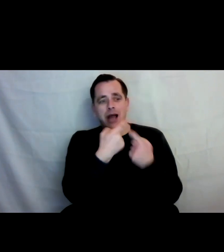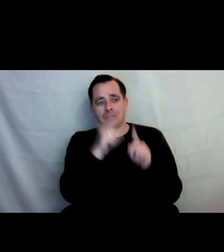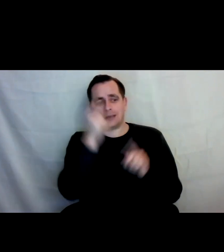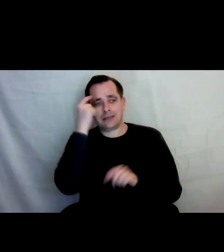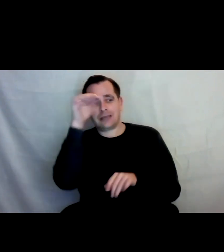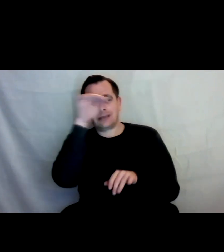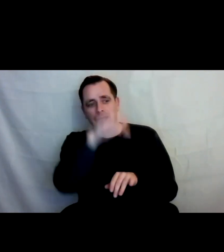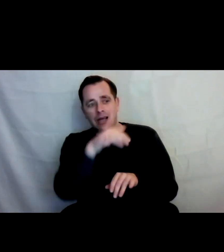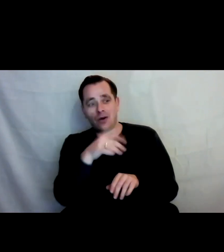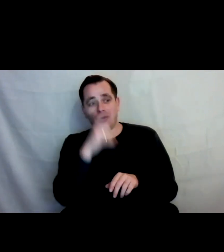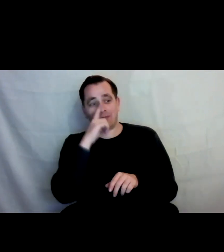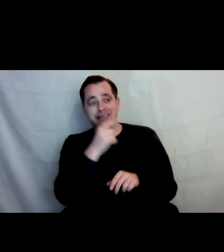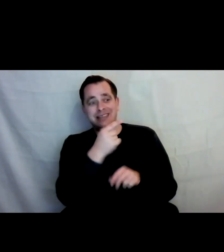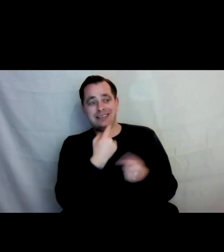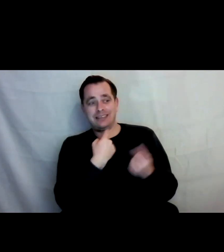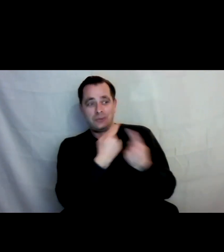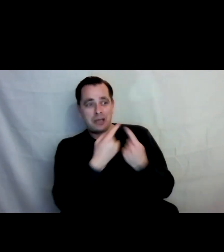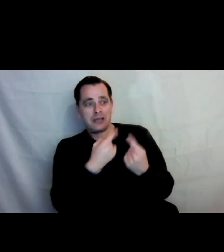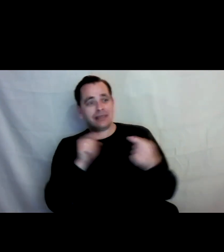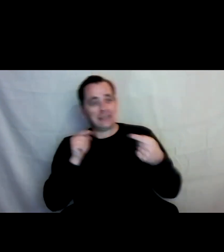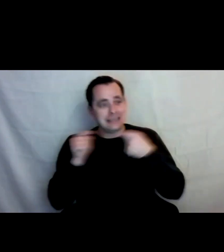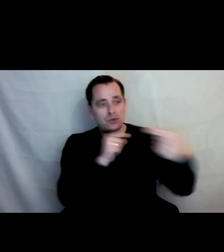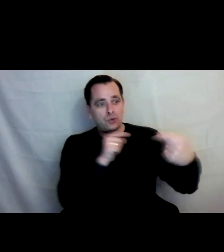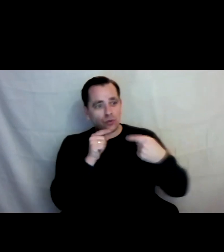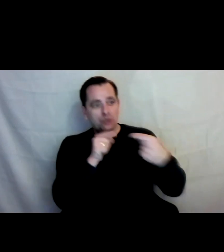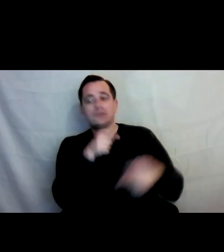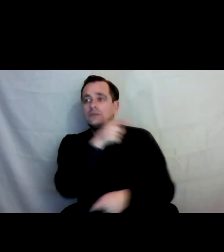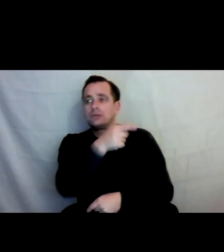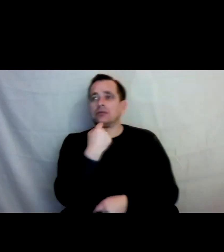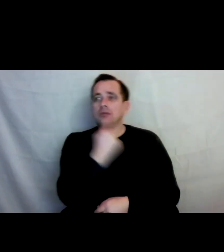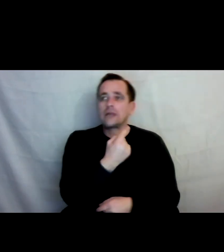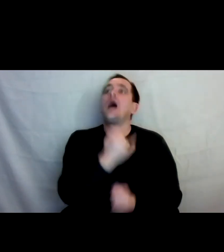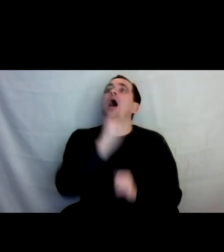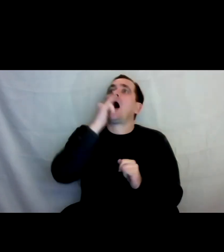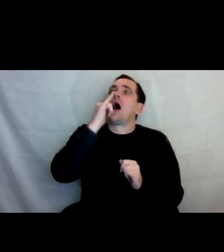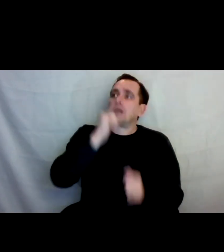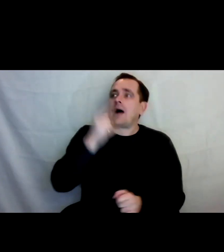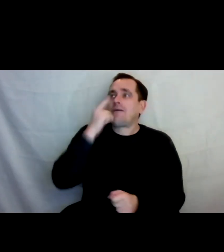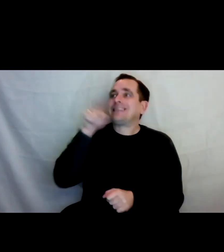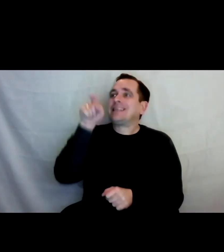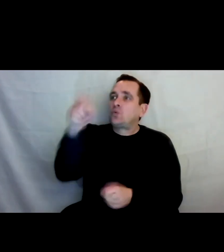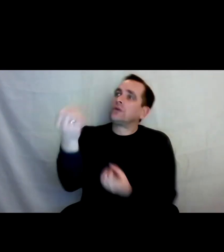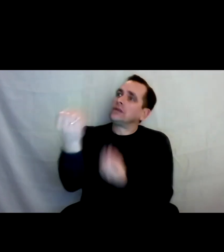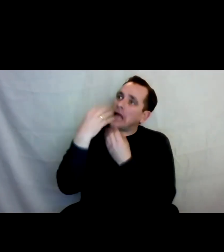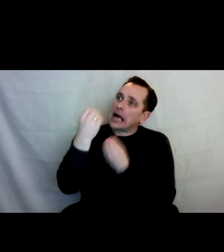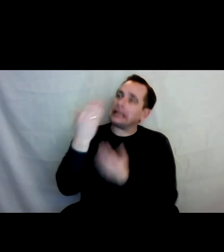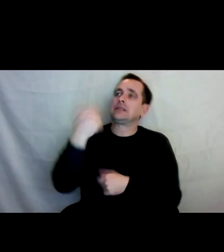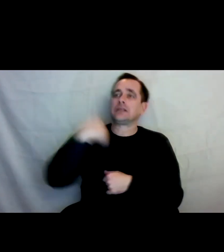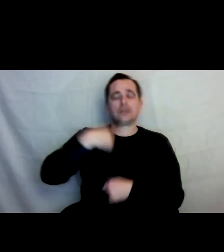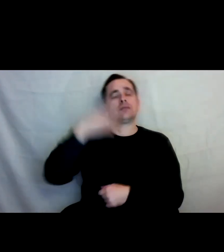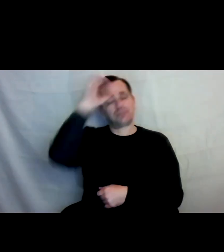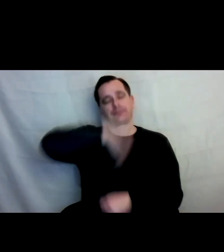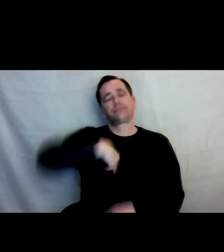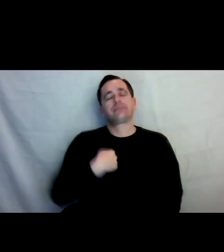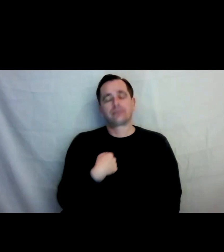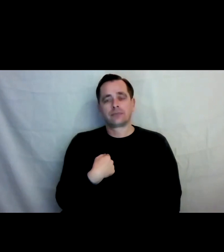ja klar, wenn du mir das erklärst, ist das logisch. Aber ich kann das, also man kann das nicht in dem Maße auch aufräumen und hinten dran aufräumen, indem da manchmal